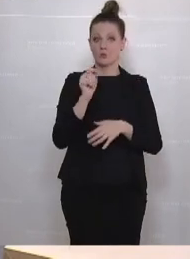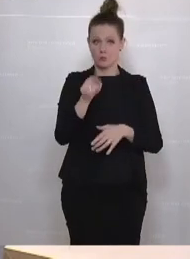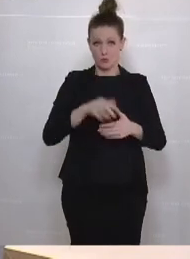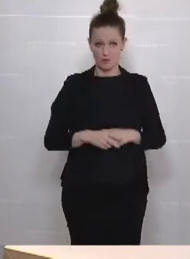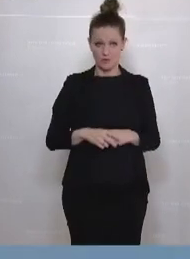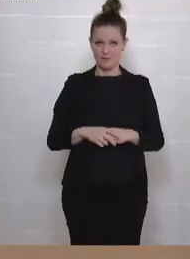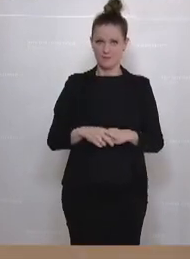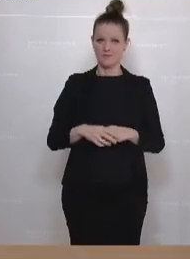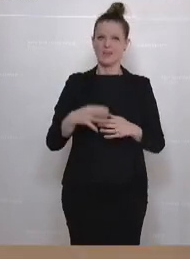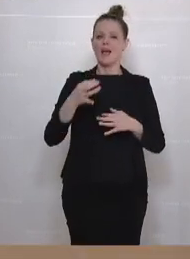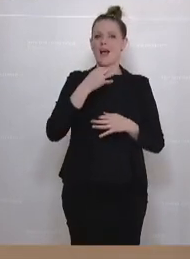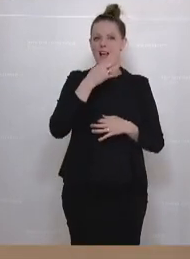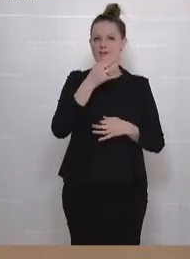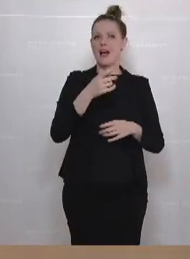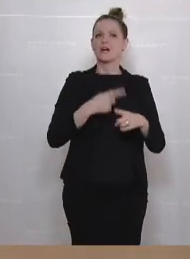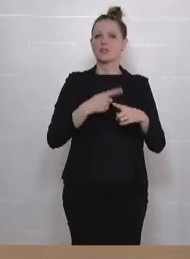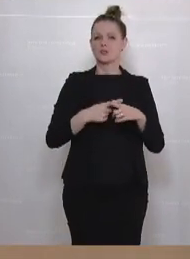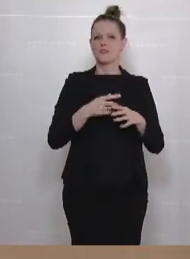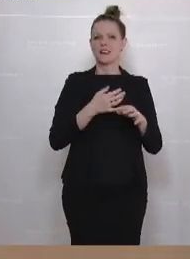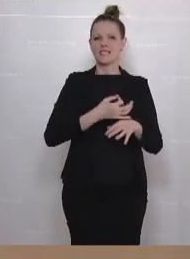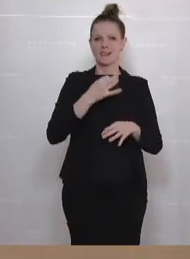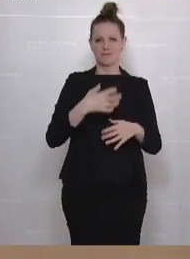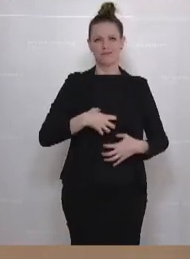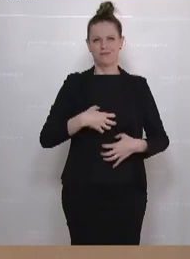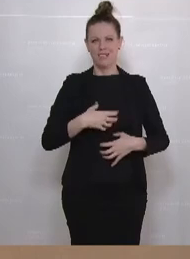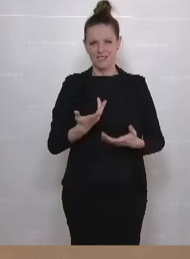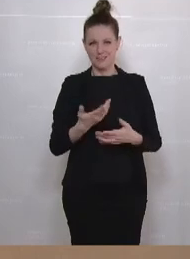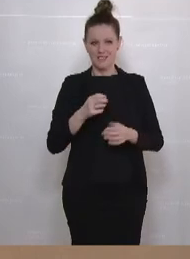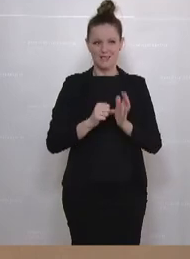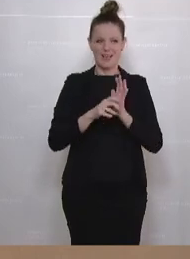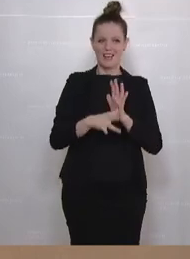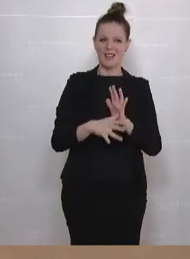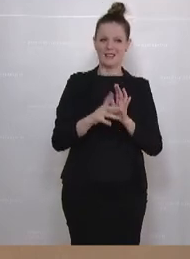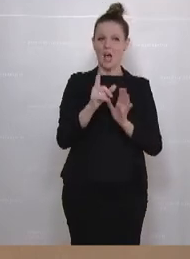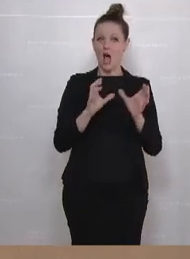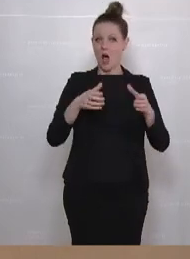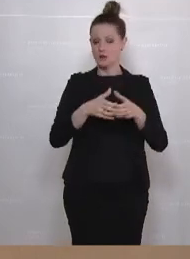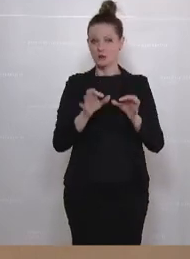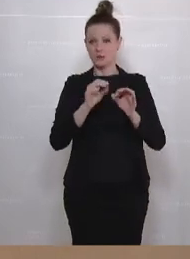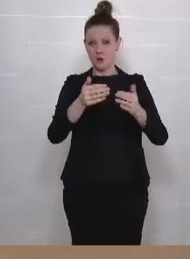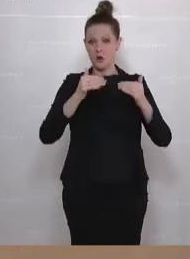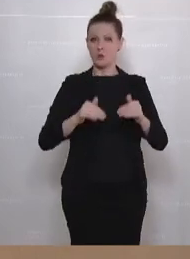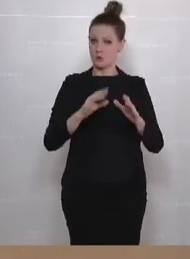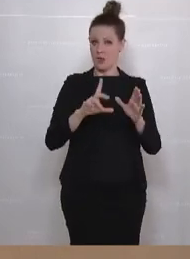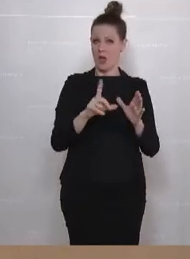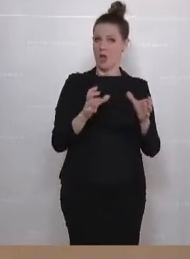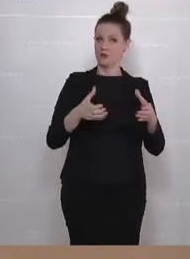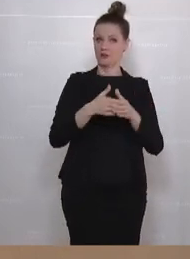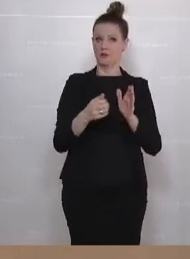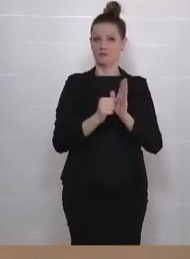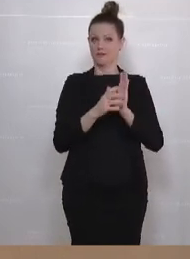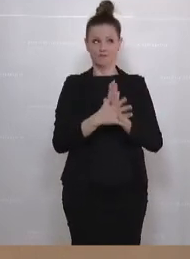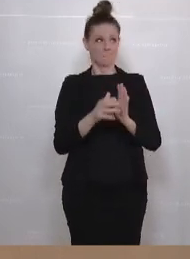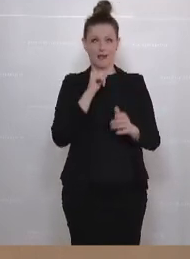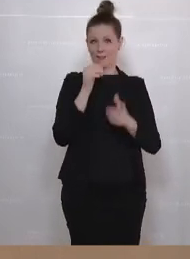Eine Fragestunde zu verwenden, um die Tagesordnung, den Kalender eines Ausschusses oder eines Unterausschusses festzulegen, ist